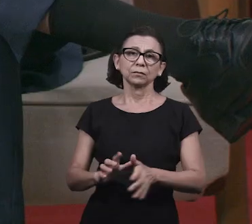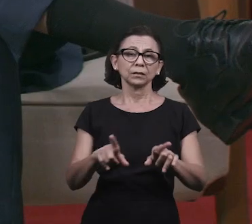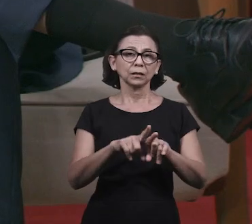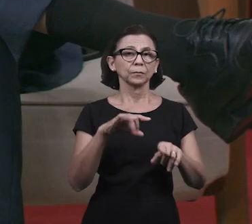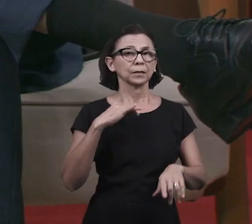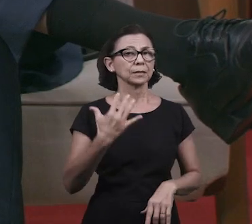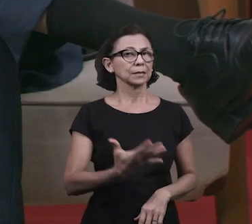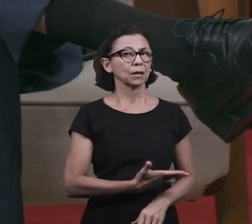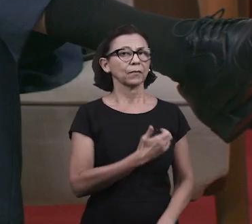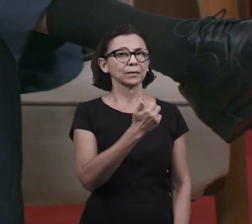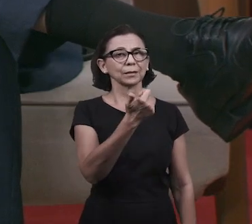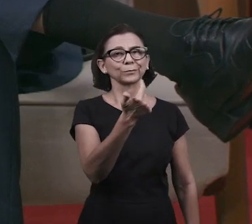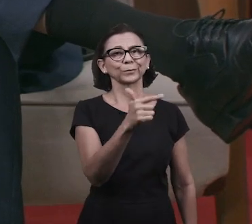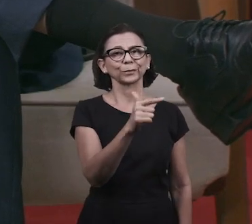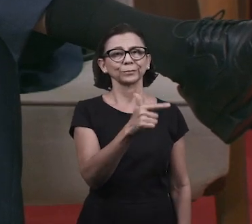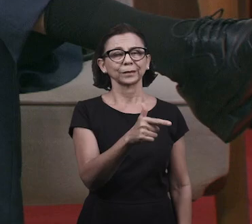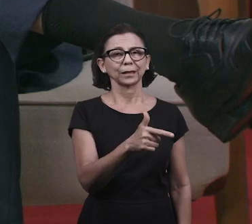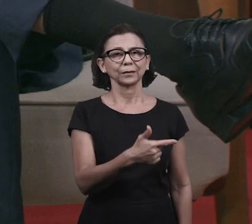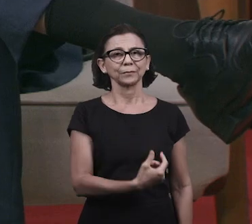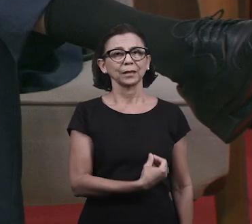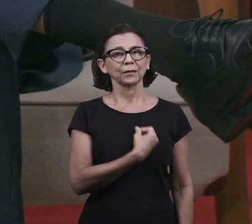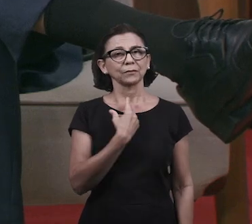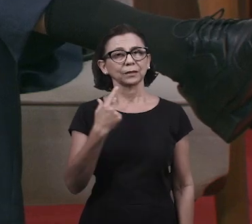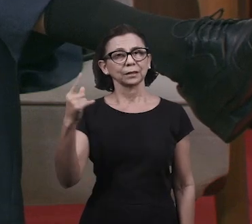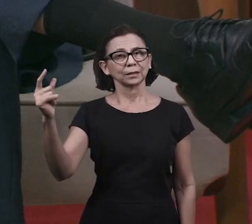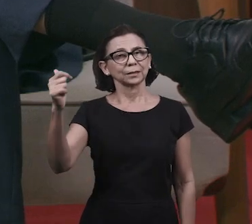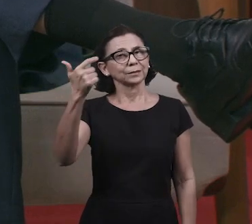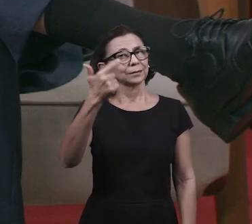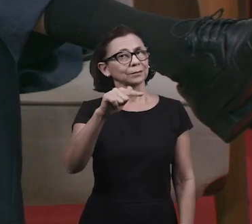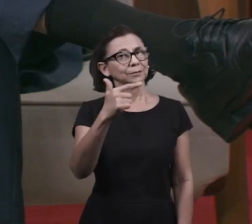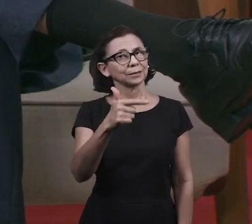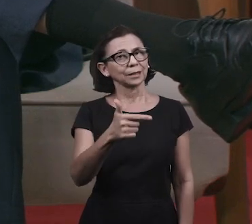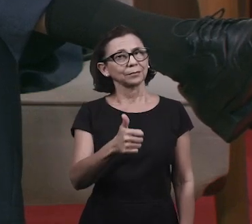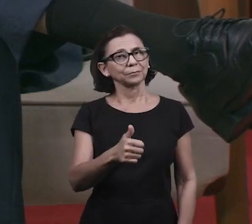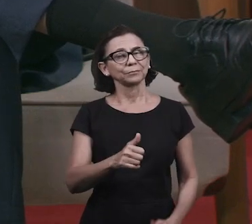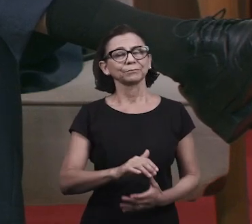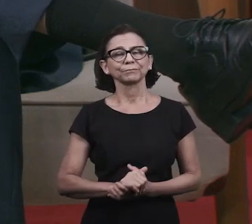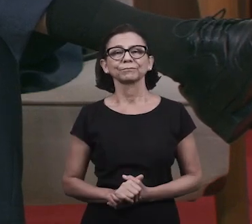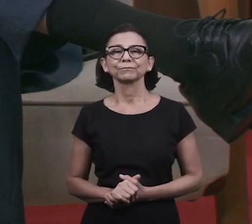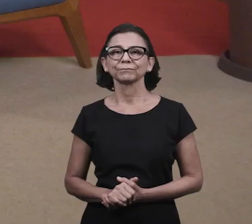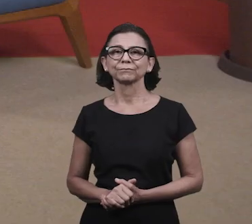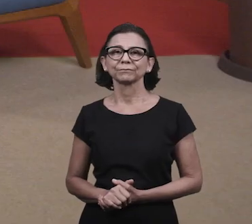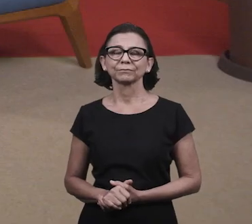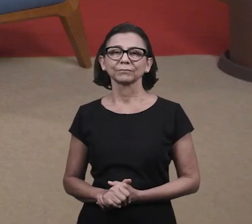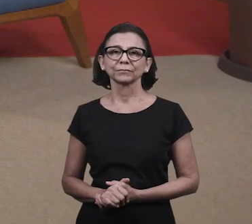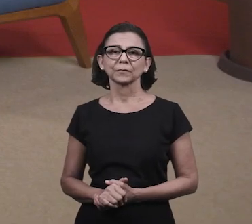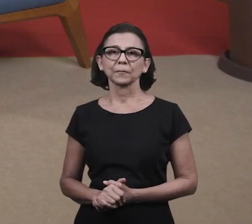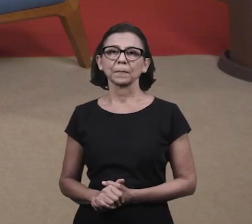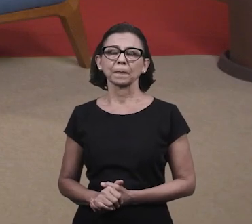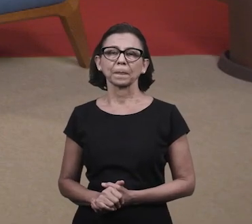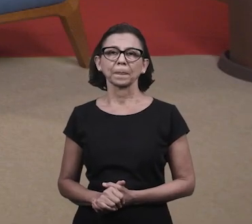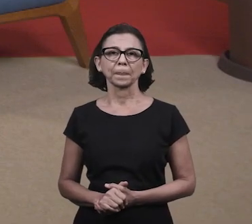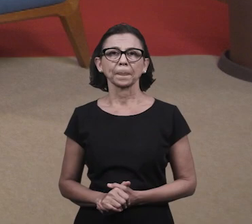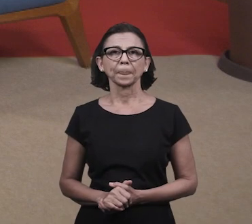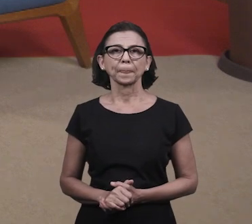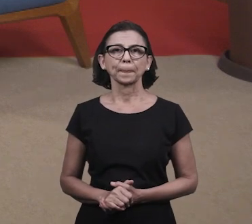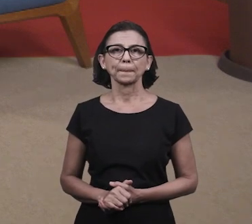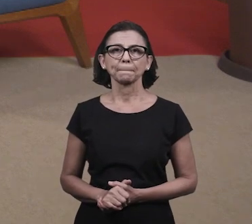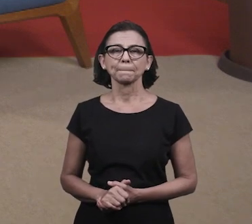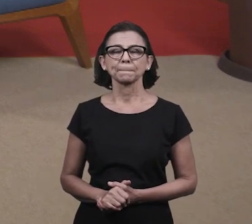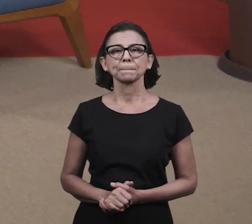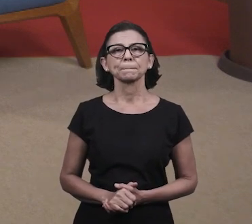scène. C'est-à-dire, il n'aura pas le salut, la vie éternelle par la foi en Jésus. Très bien. Je vais appeler ici